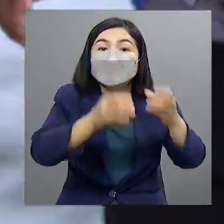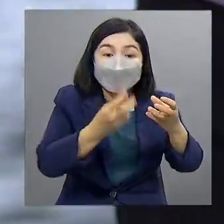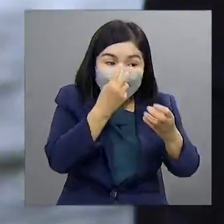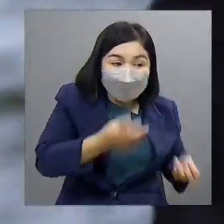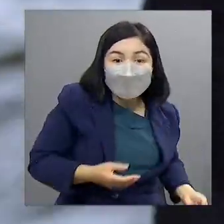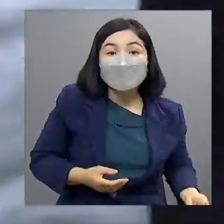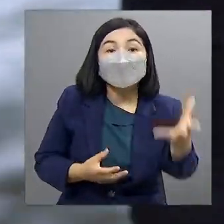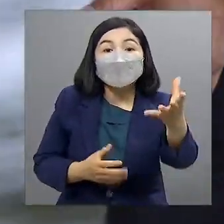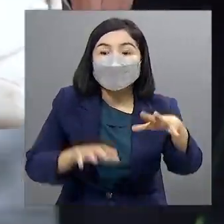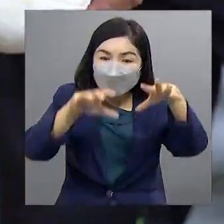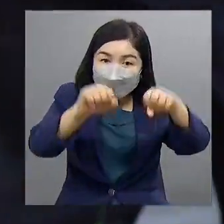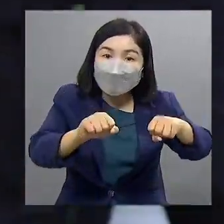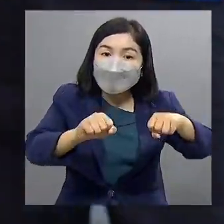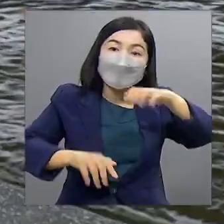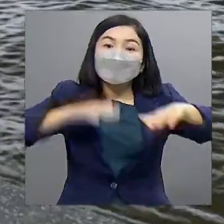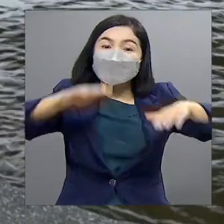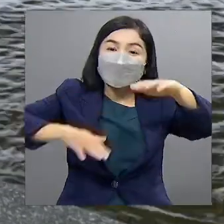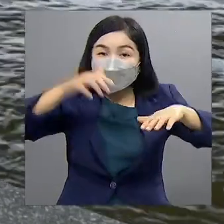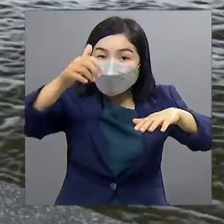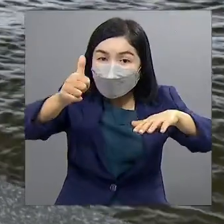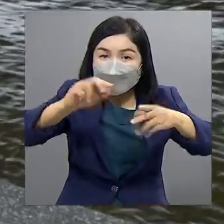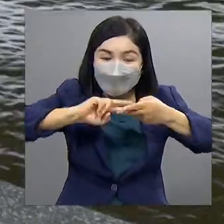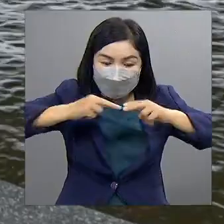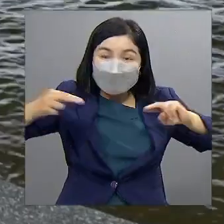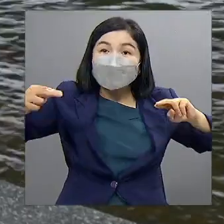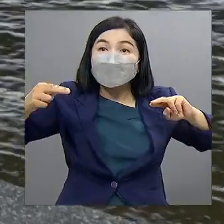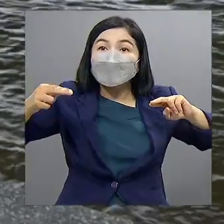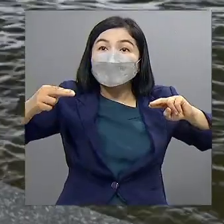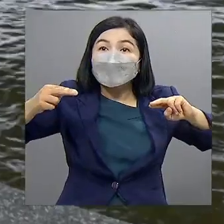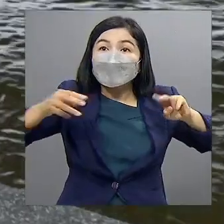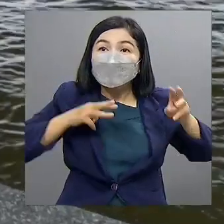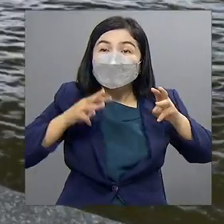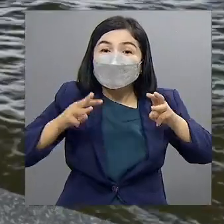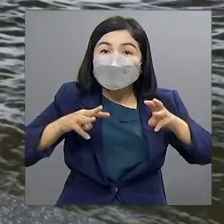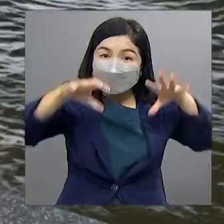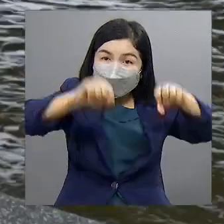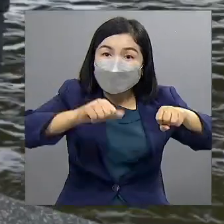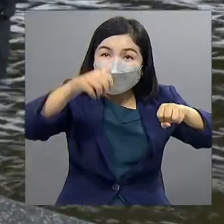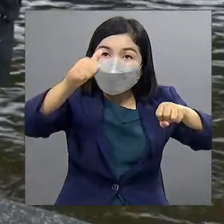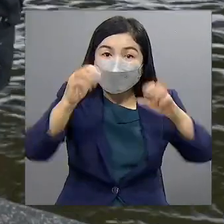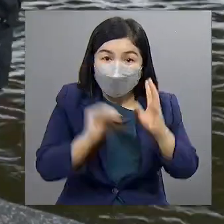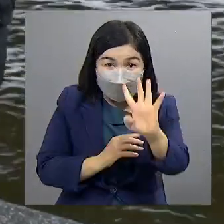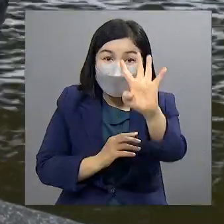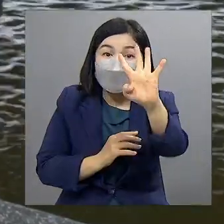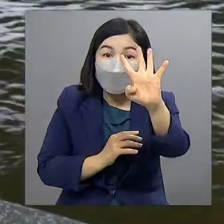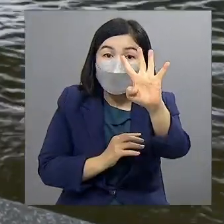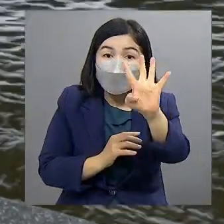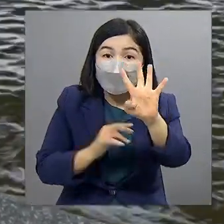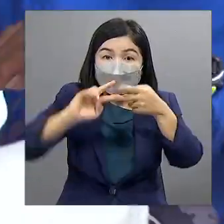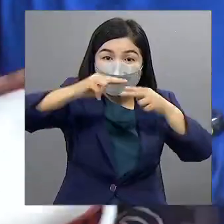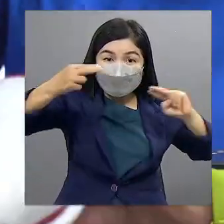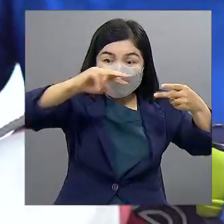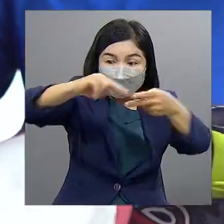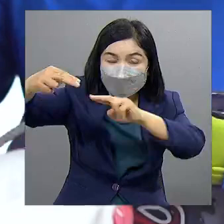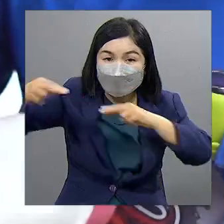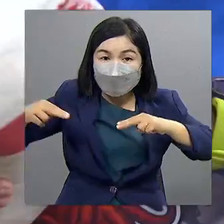มเขาจะมีเชือกอย่างนี้ถ้าเราโยนอันนี้สามารถช่วยให้เกาะได้ถึง4คนเห็นไหมครับเกาะด้านข้างได้ไม่ต้องเกาะทั้งหม